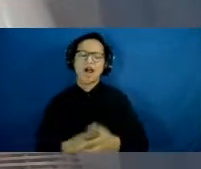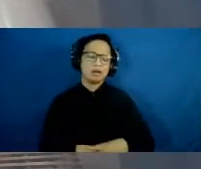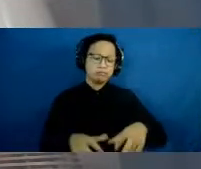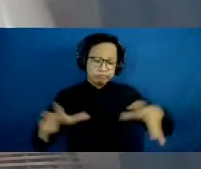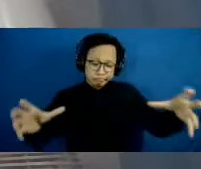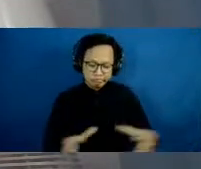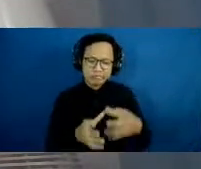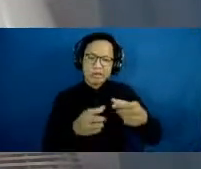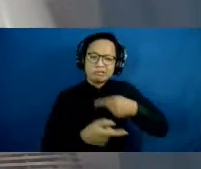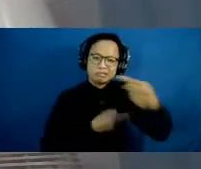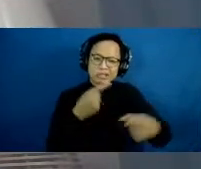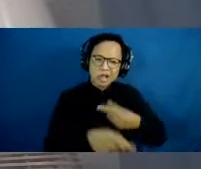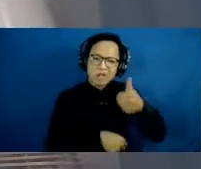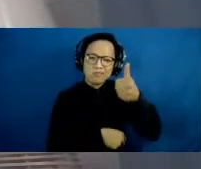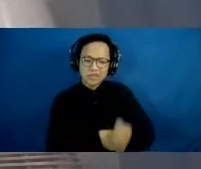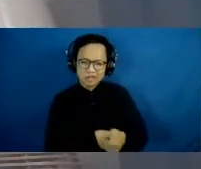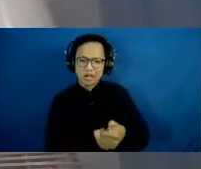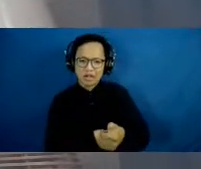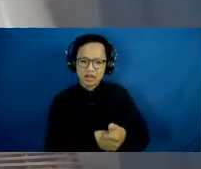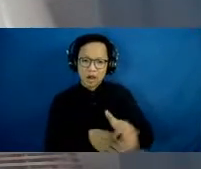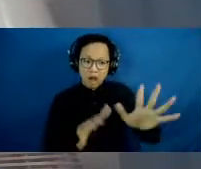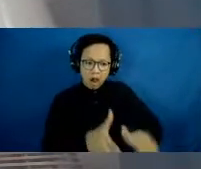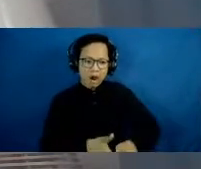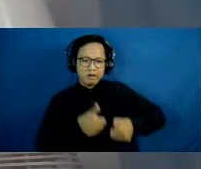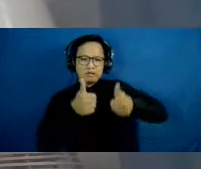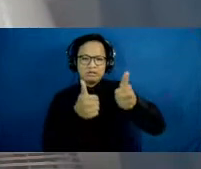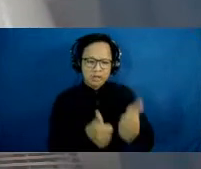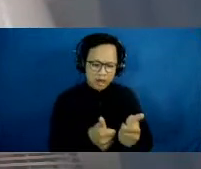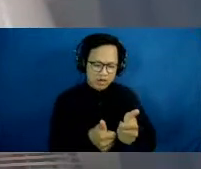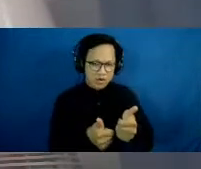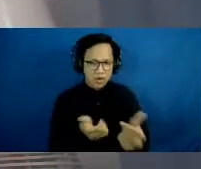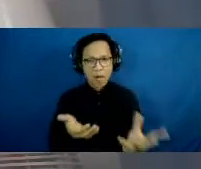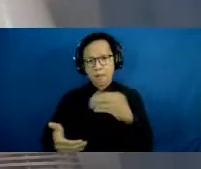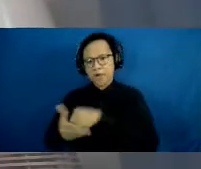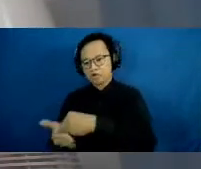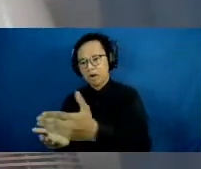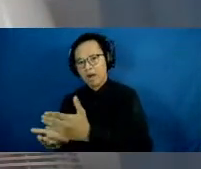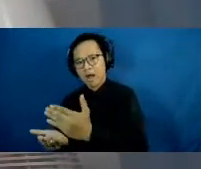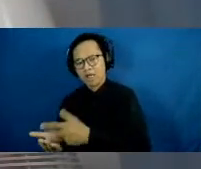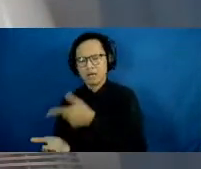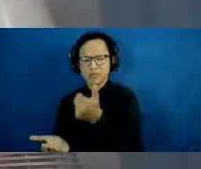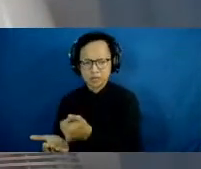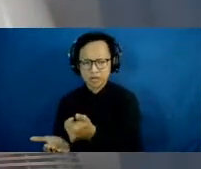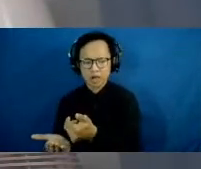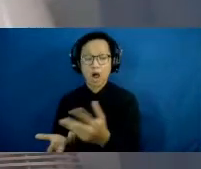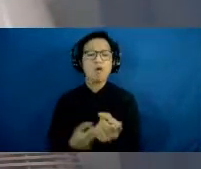buat dan hasilnya bisa kita rekap, bisa kita jadikan data. Karena netizen itu kan